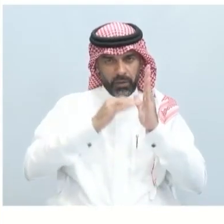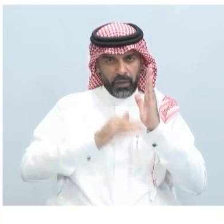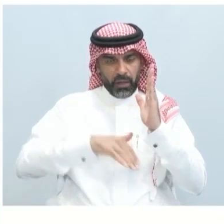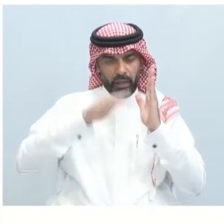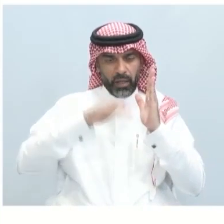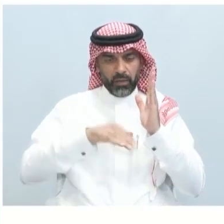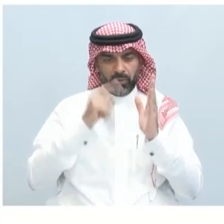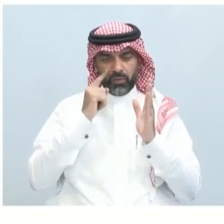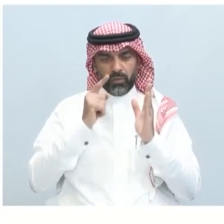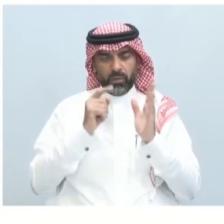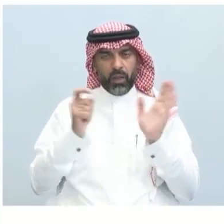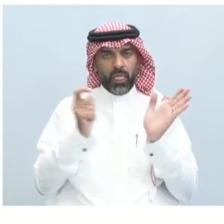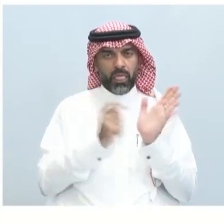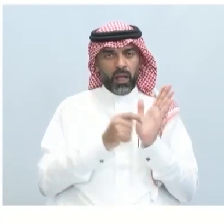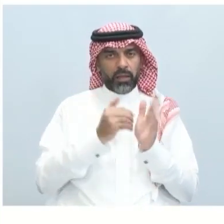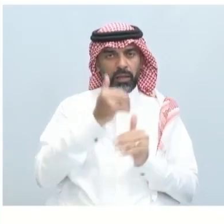بعد ذلك نيكست.